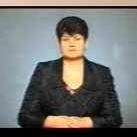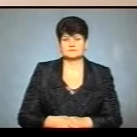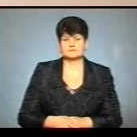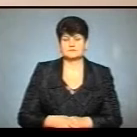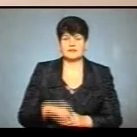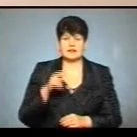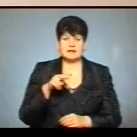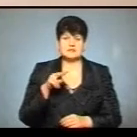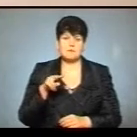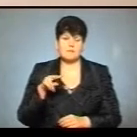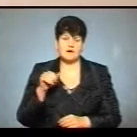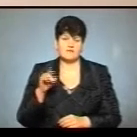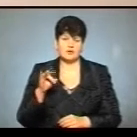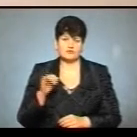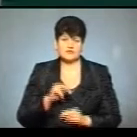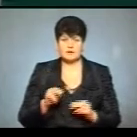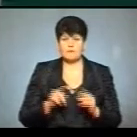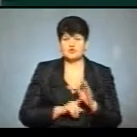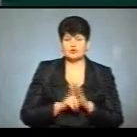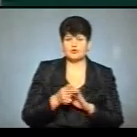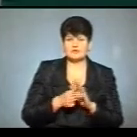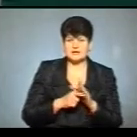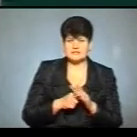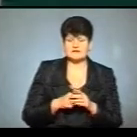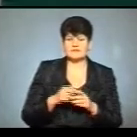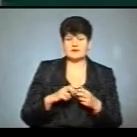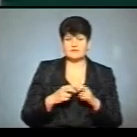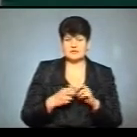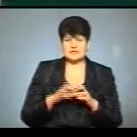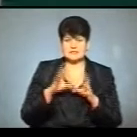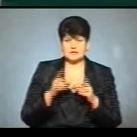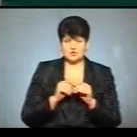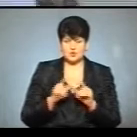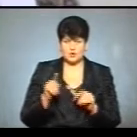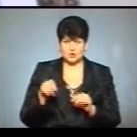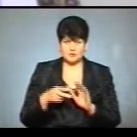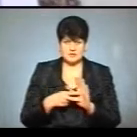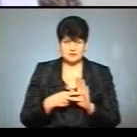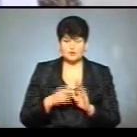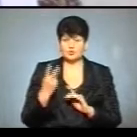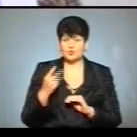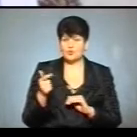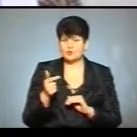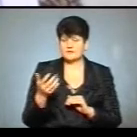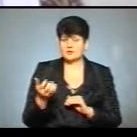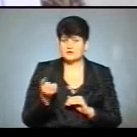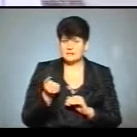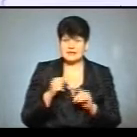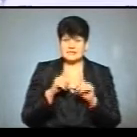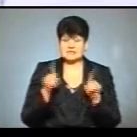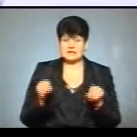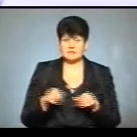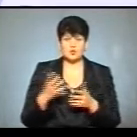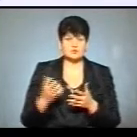Леся Павлюк – вчителька початкових класів у Івано-Франківській загальноосвітній школі номер 7. 2 грудня вона отримала сертифікат про